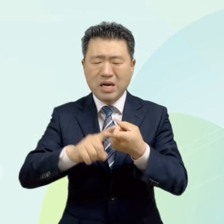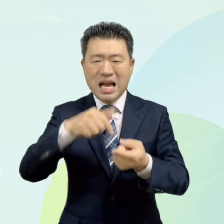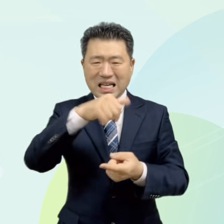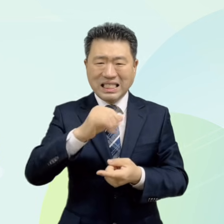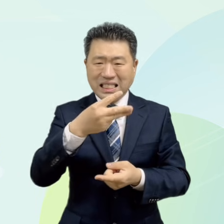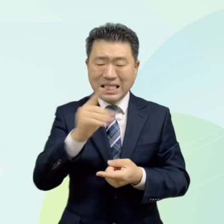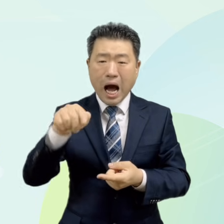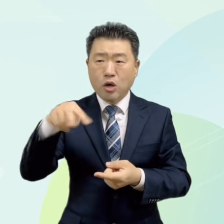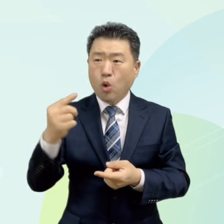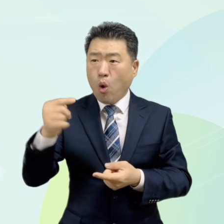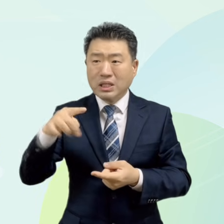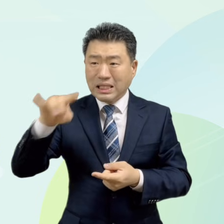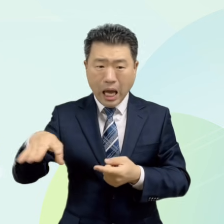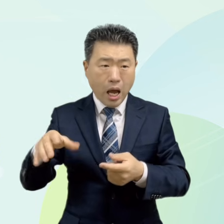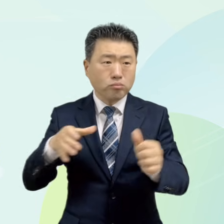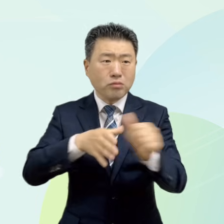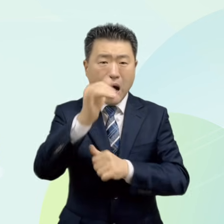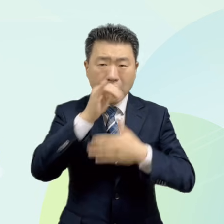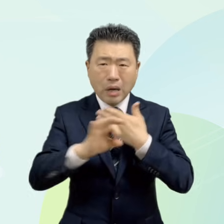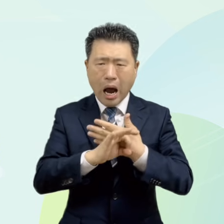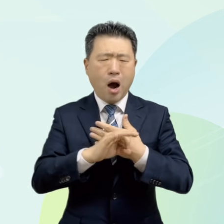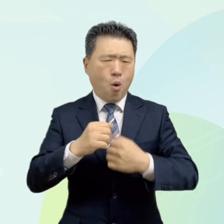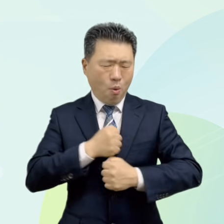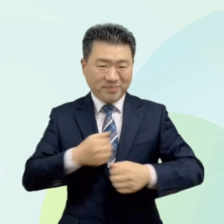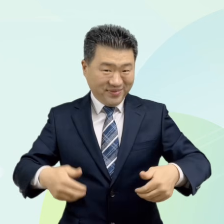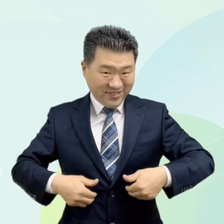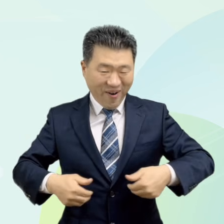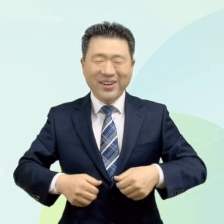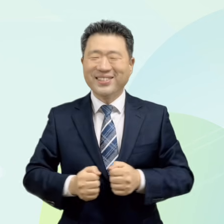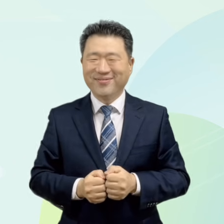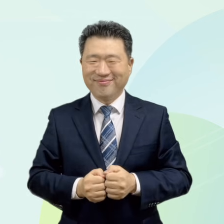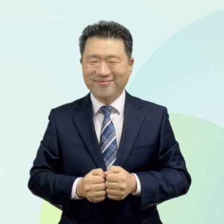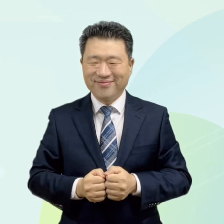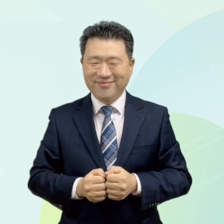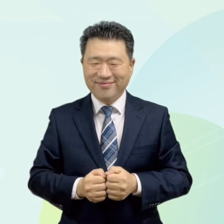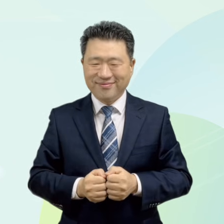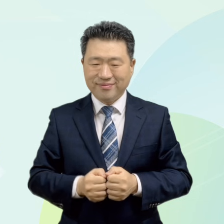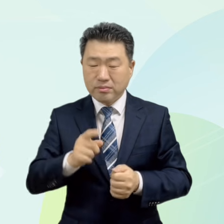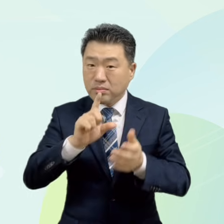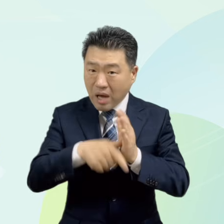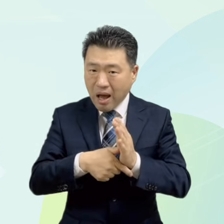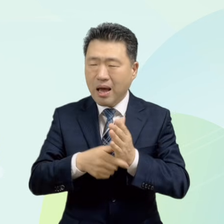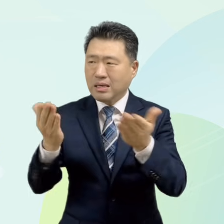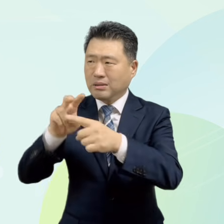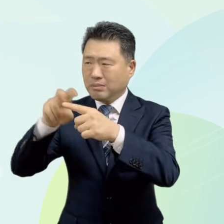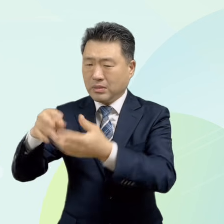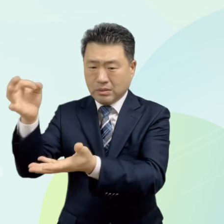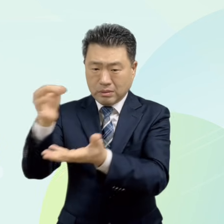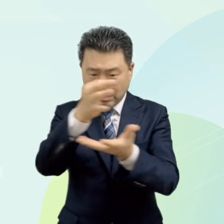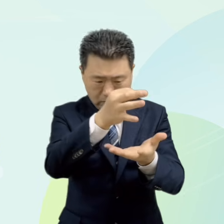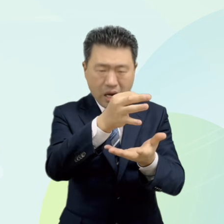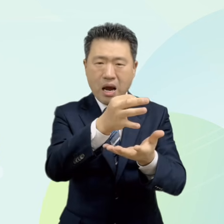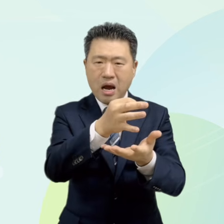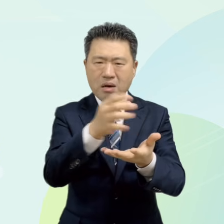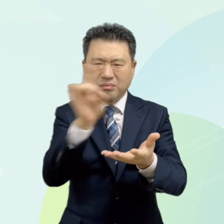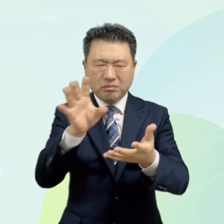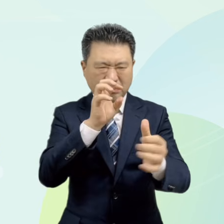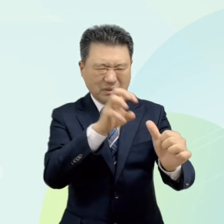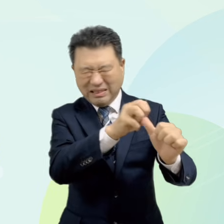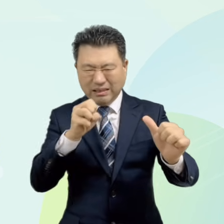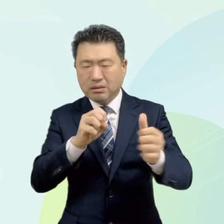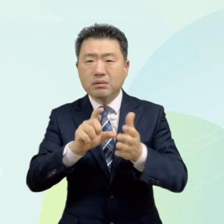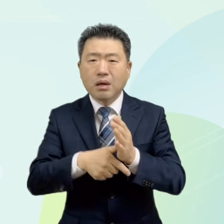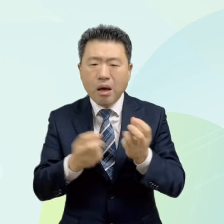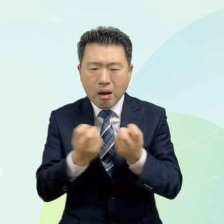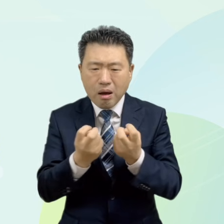기타 소득세가 부과되기 때문에 유의하셔야 합니다. 이러한 경우에는 퇴직금을 바로 인출해야